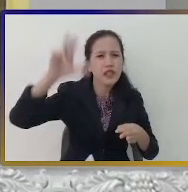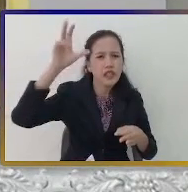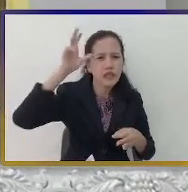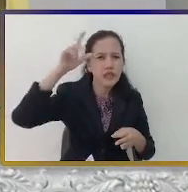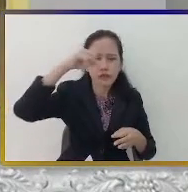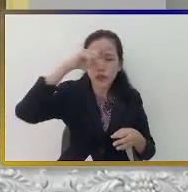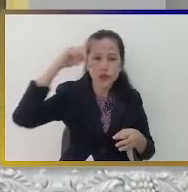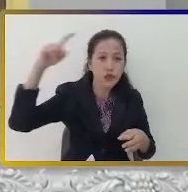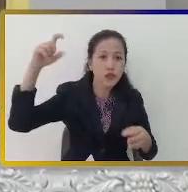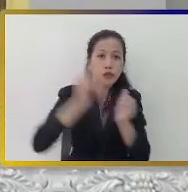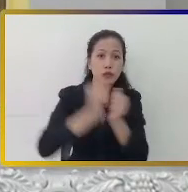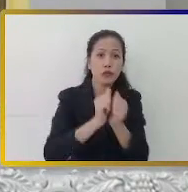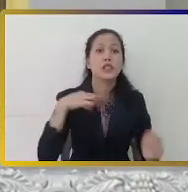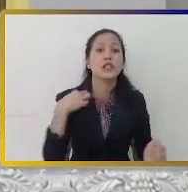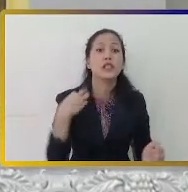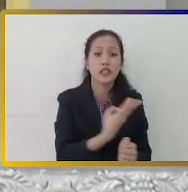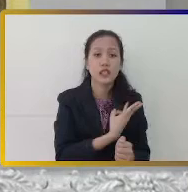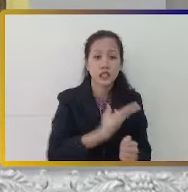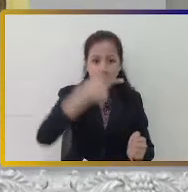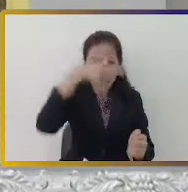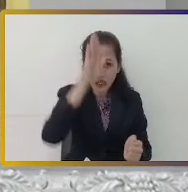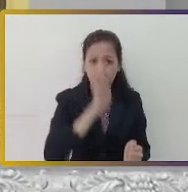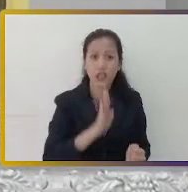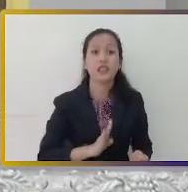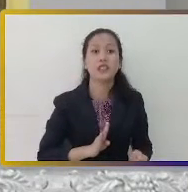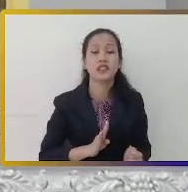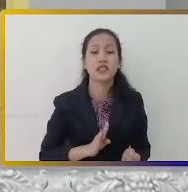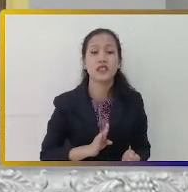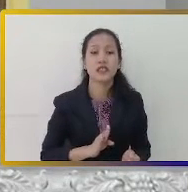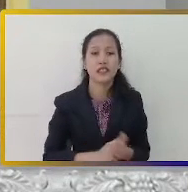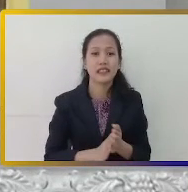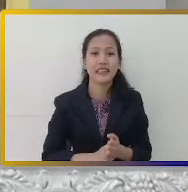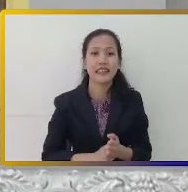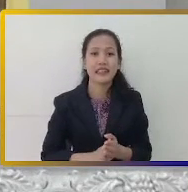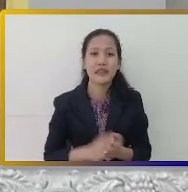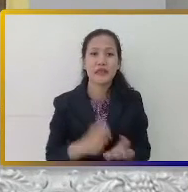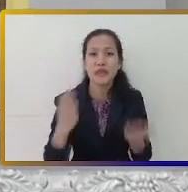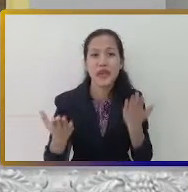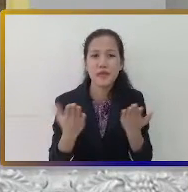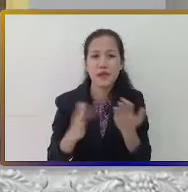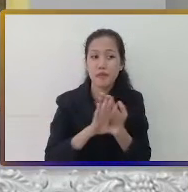Kasama pa rin po natin ang Panginoon all throughout the crisis and after the crisis.